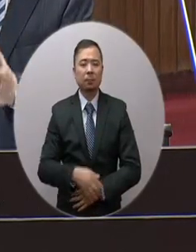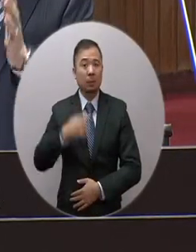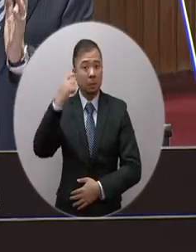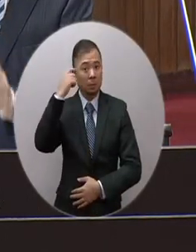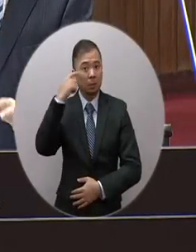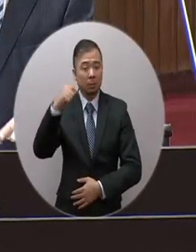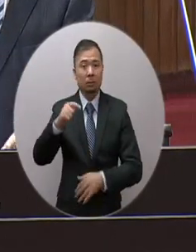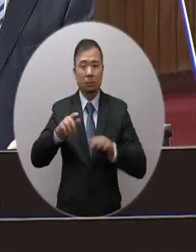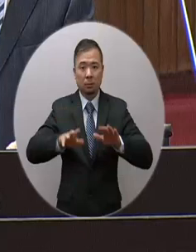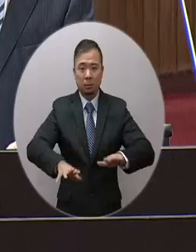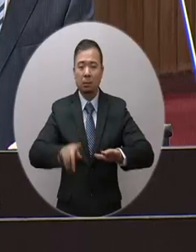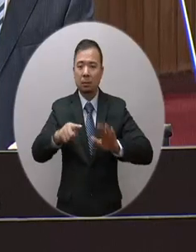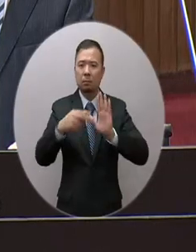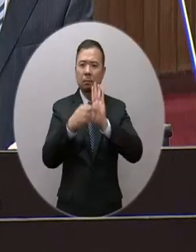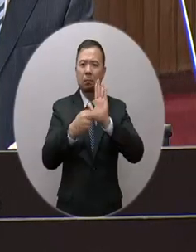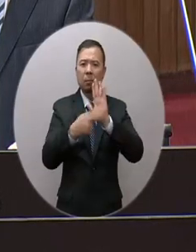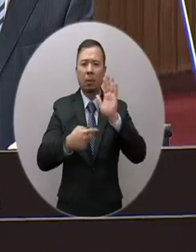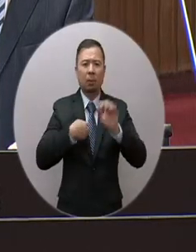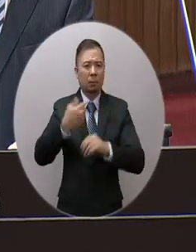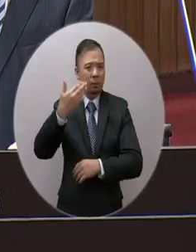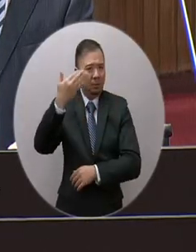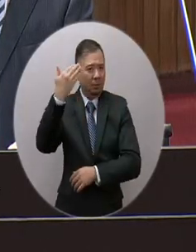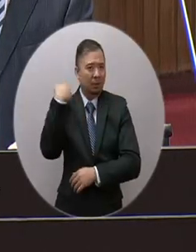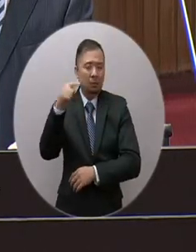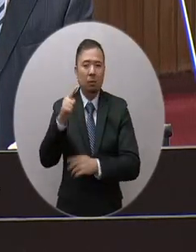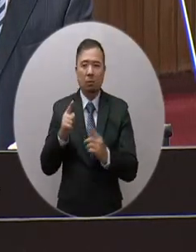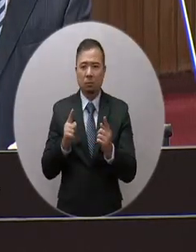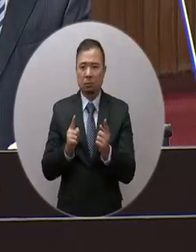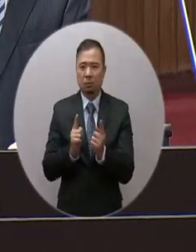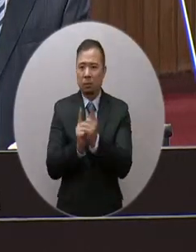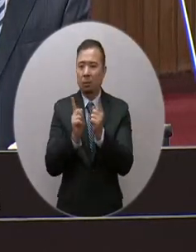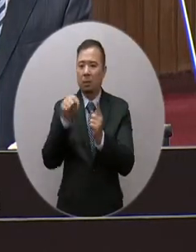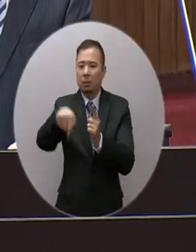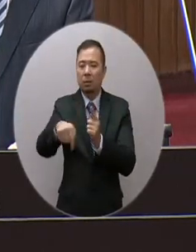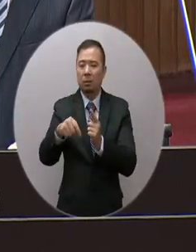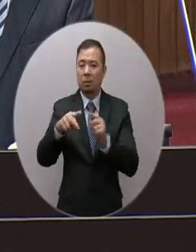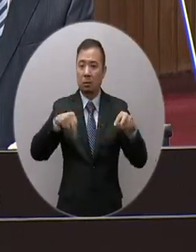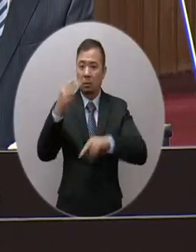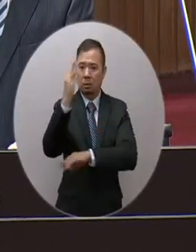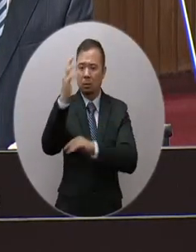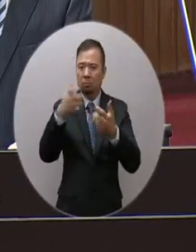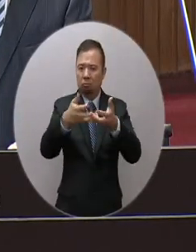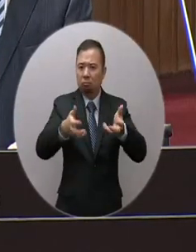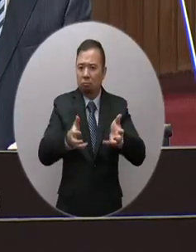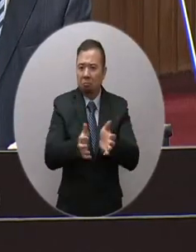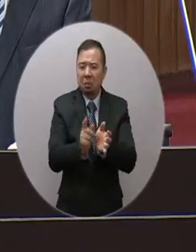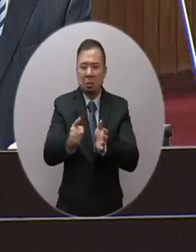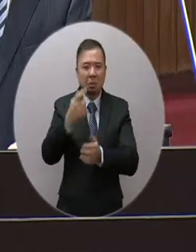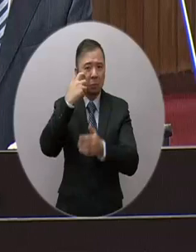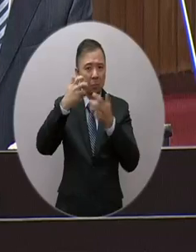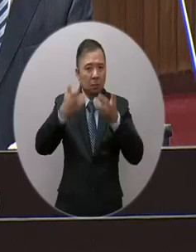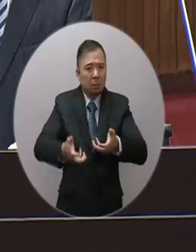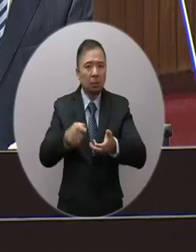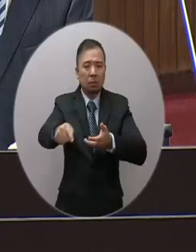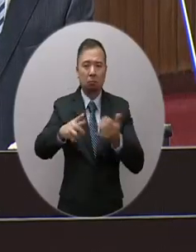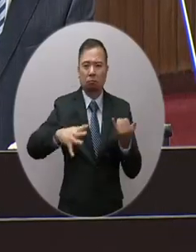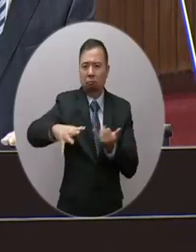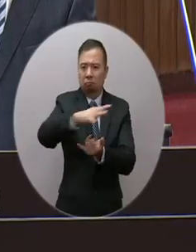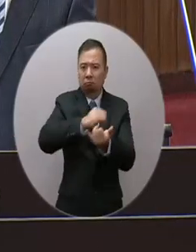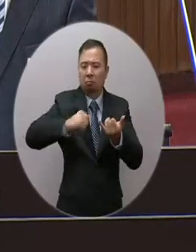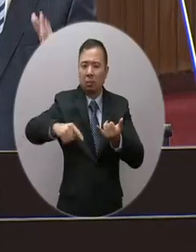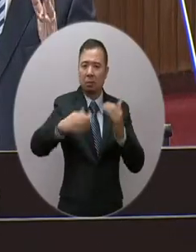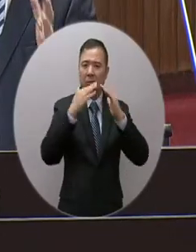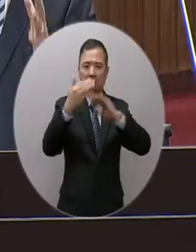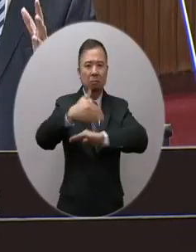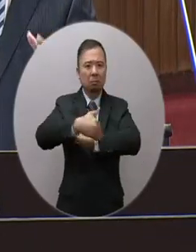说明是，是因为我长期来一直非常的重视跟要求行政团队要重视这个区域的均衡发展。我一直